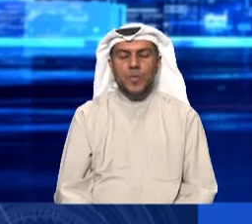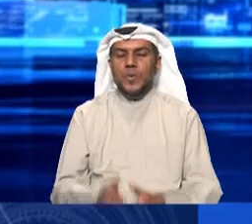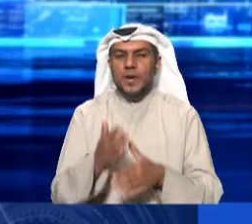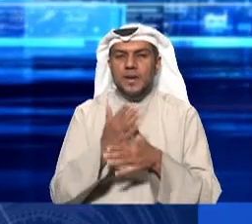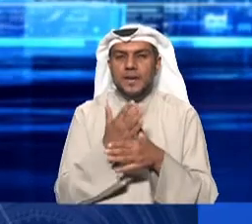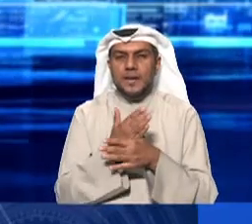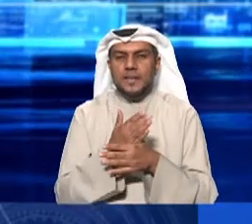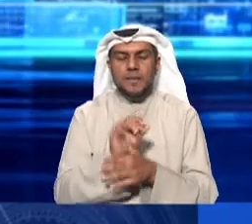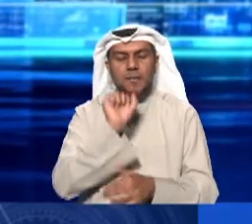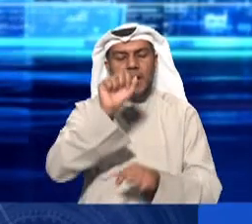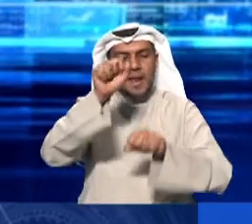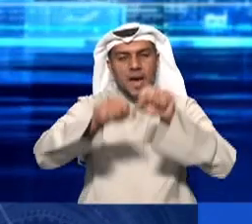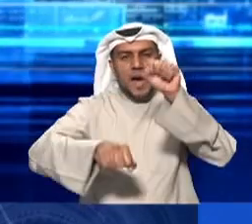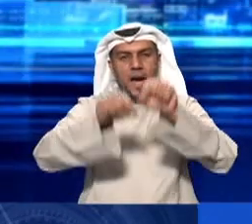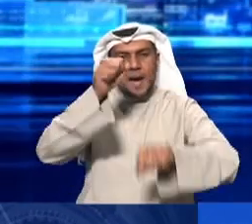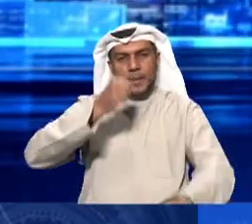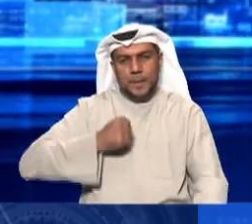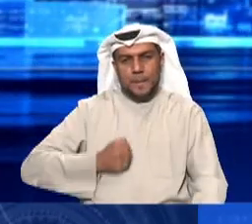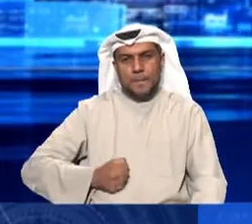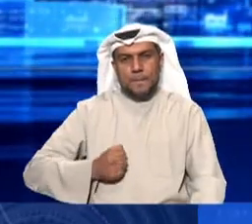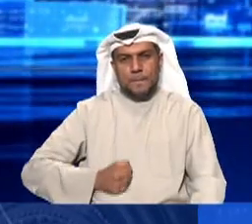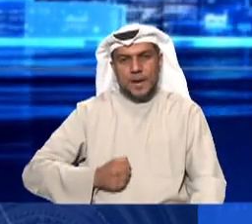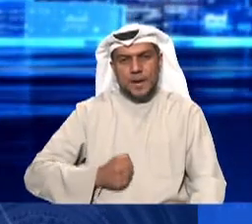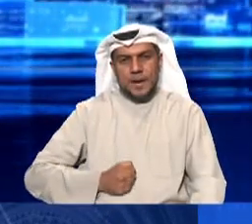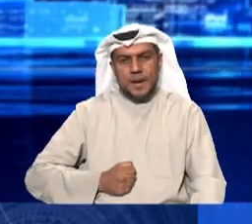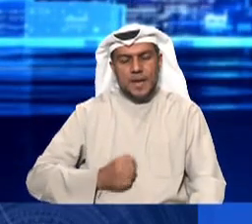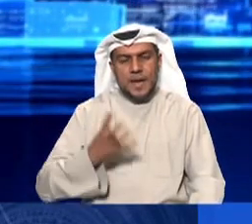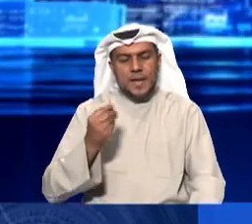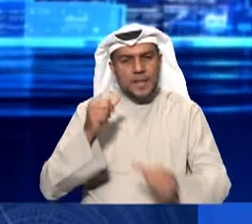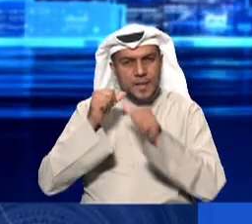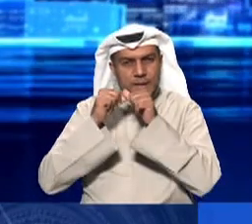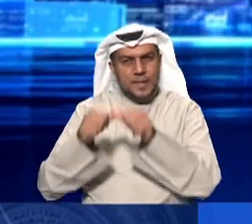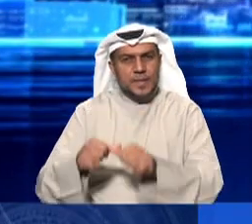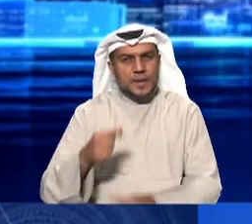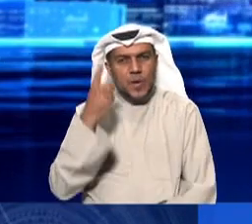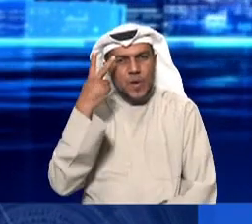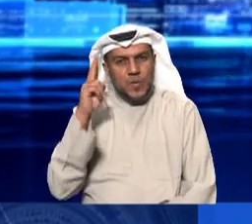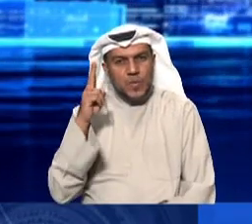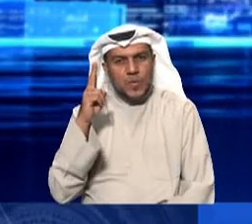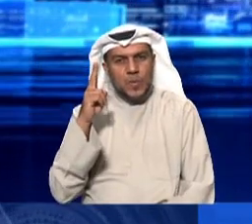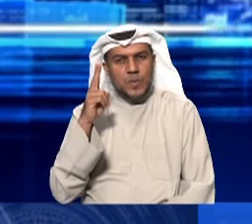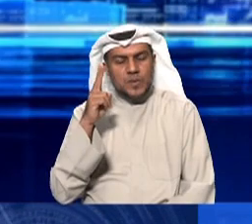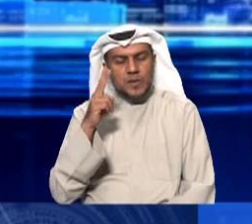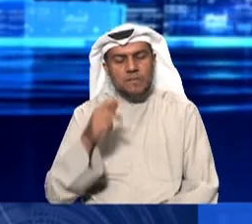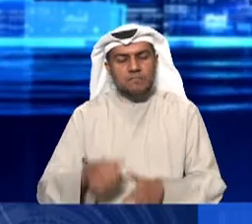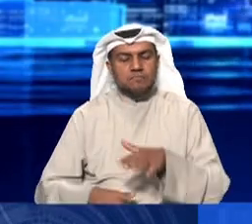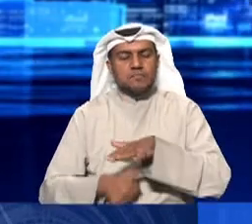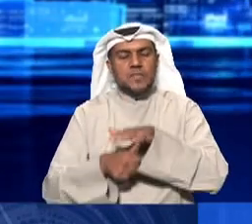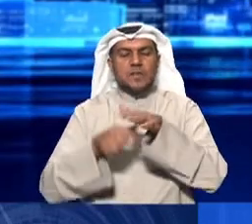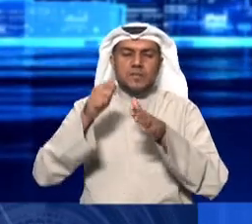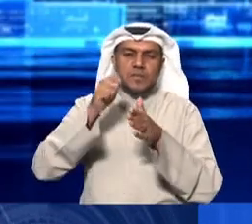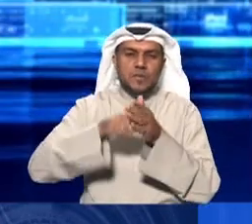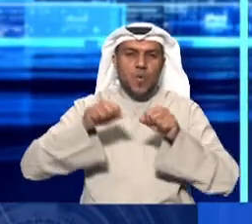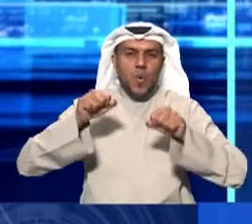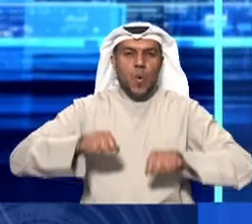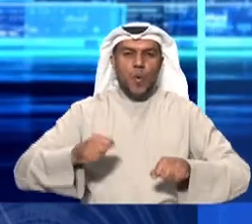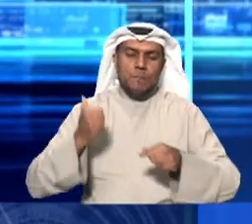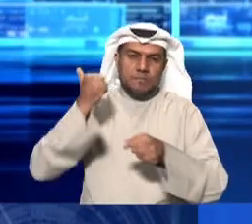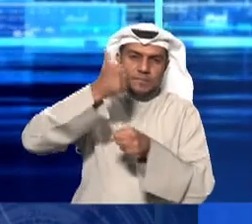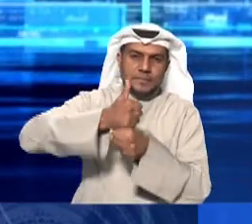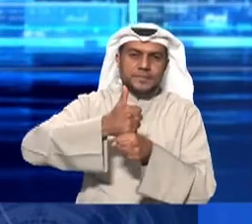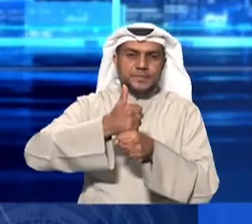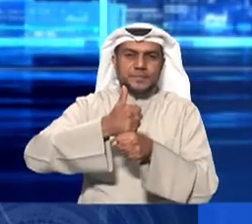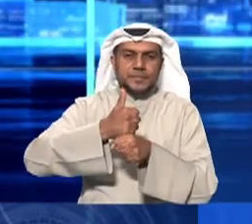تهنئة بمناسبة الذكرى 21 لتولي جلالته مقاليد الحكم، مشيدا سمو بما حققته مملكة